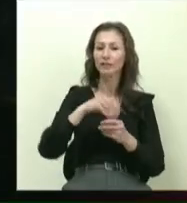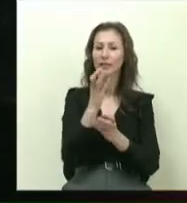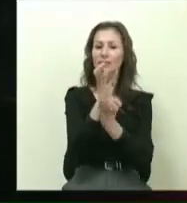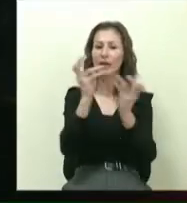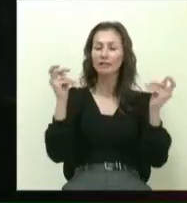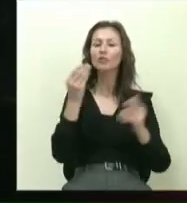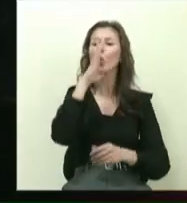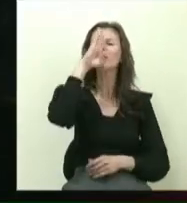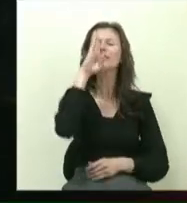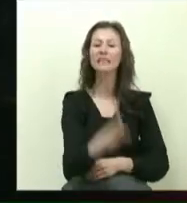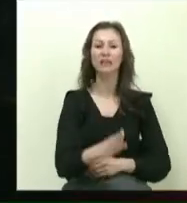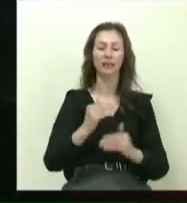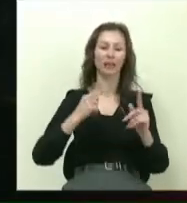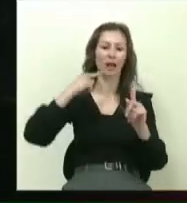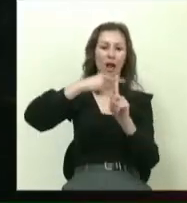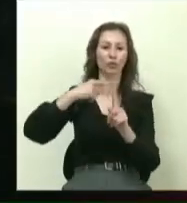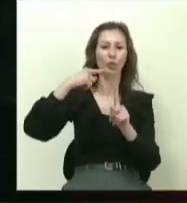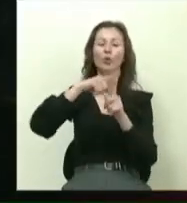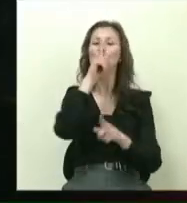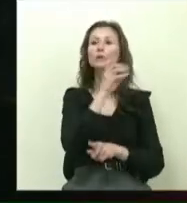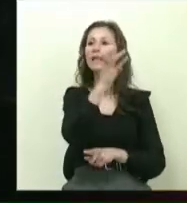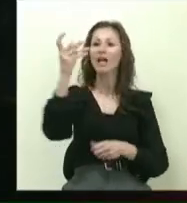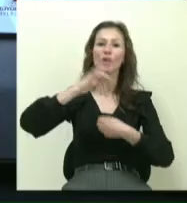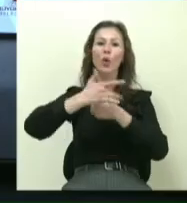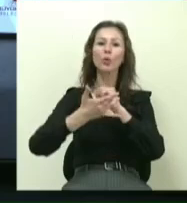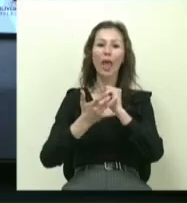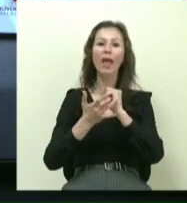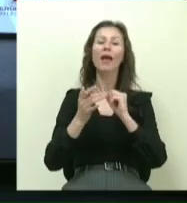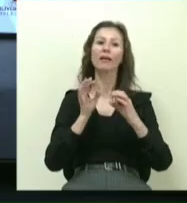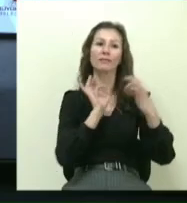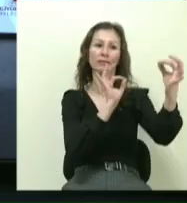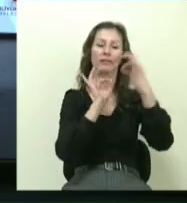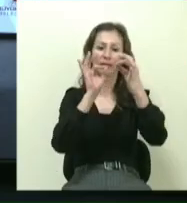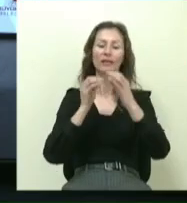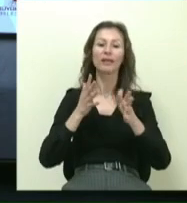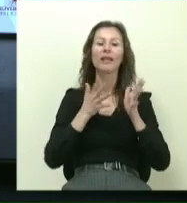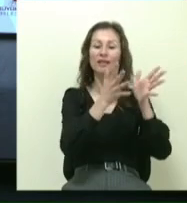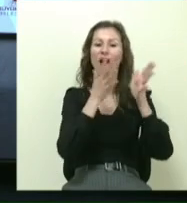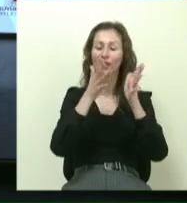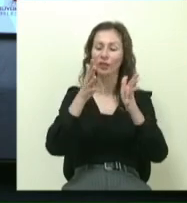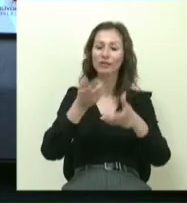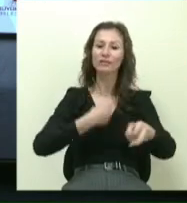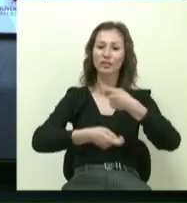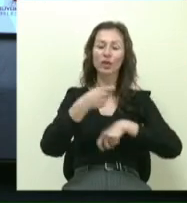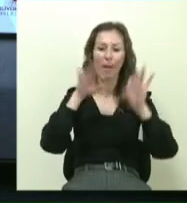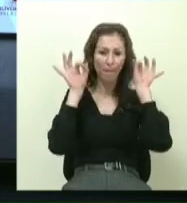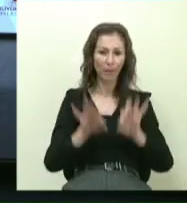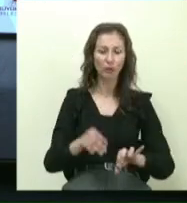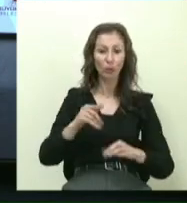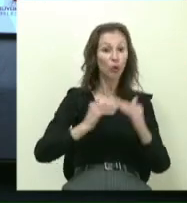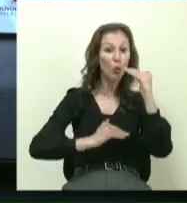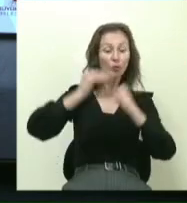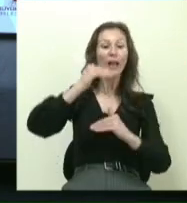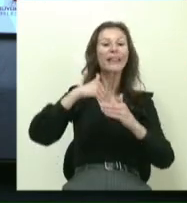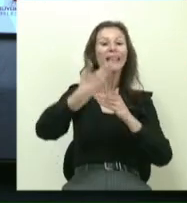sayısını ciddi ölçüde artırıyor yüzlerce ülke ile Ticaret yapmaya başlıyor ihracat yoğunlaşma endeksinde yükselen